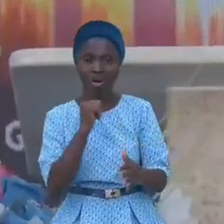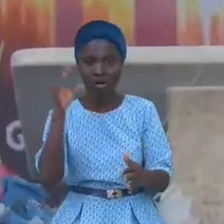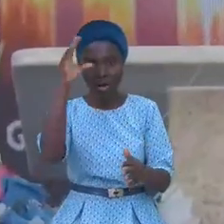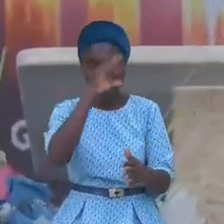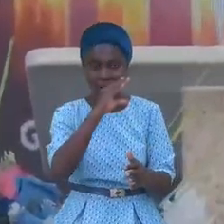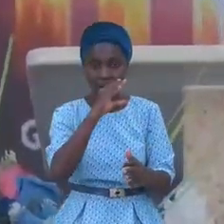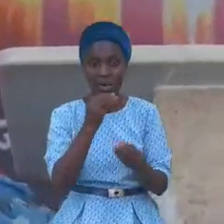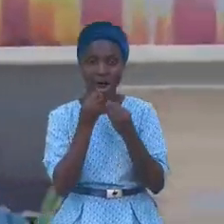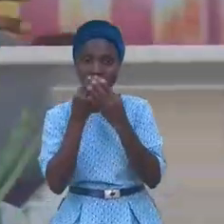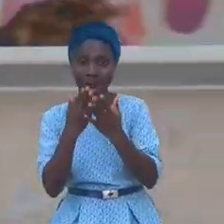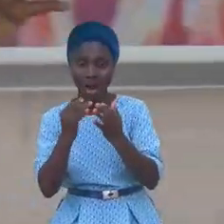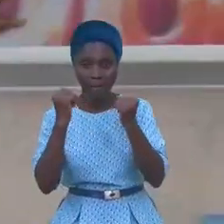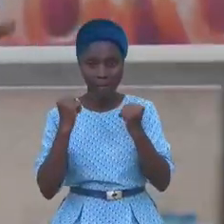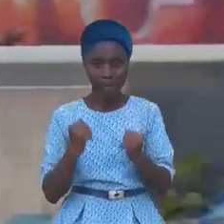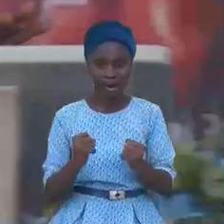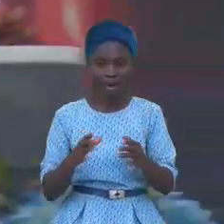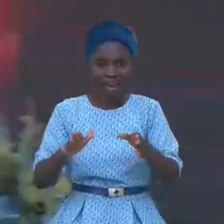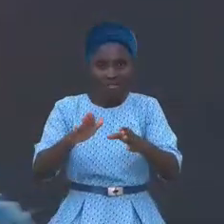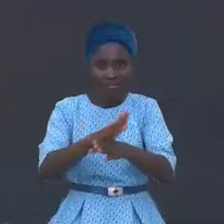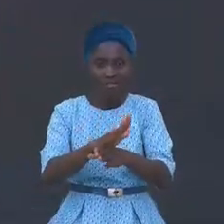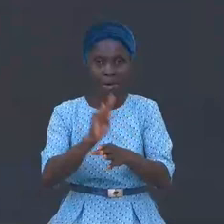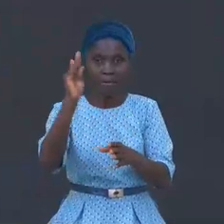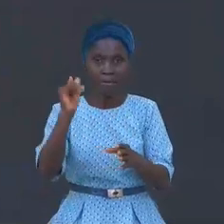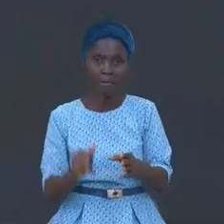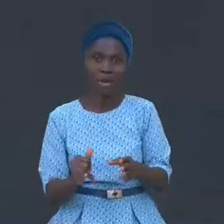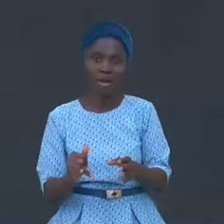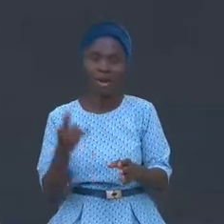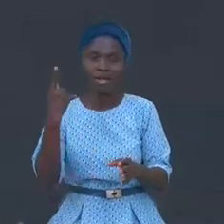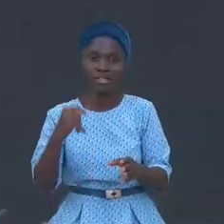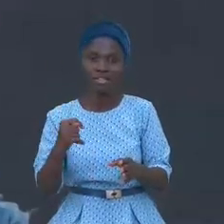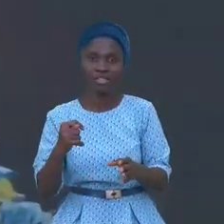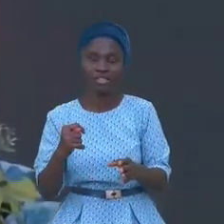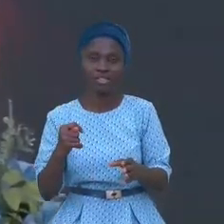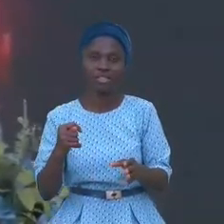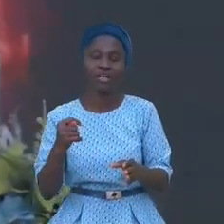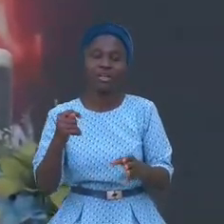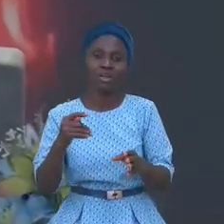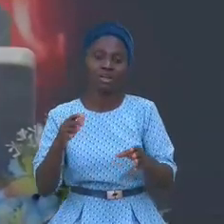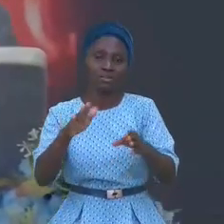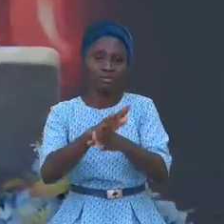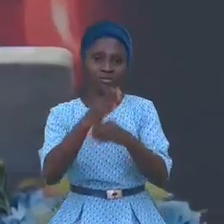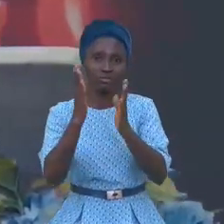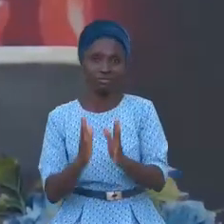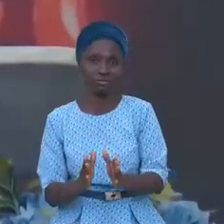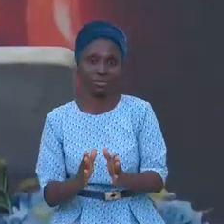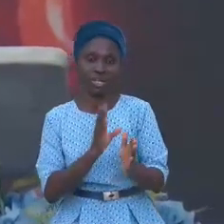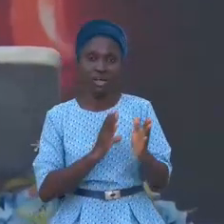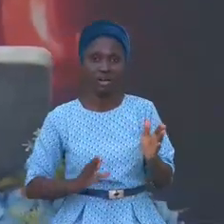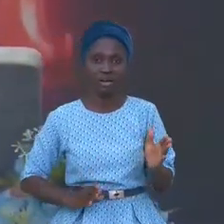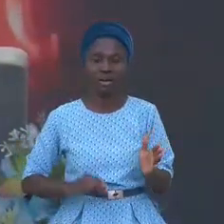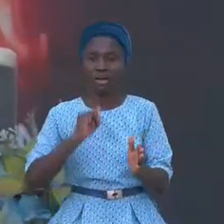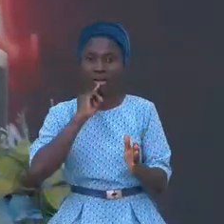une onction illimitée, insaisissable, insondable, téléchargée par celui qui soutient. Christ est celui